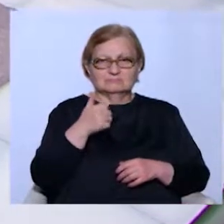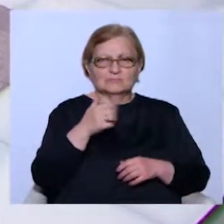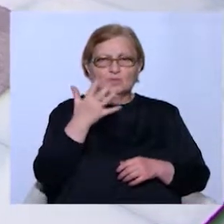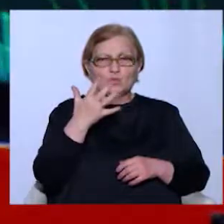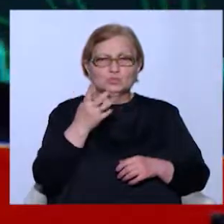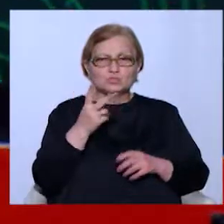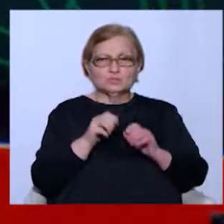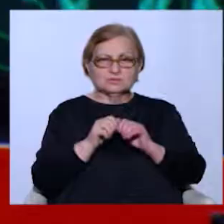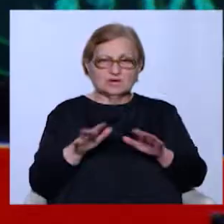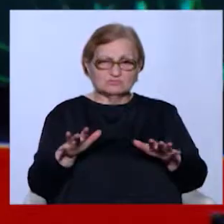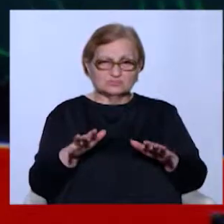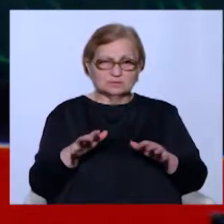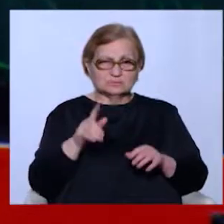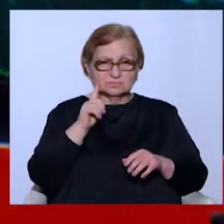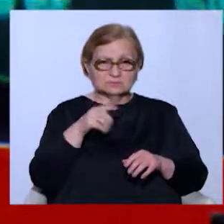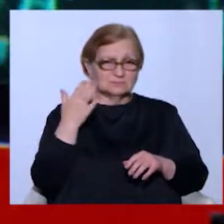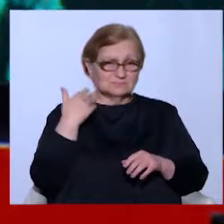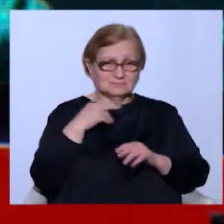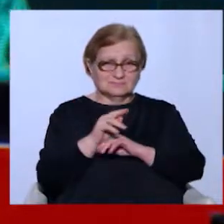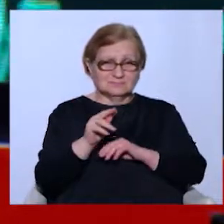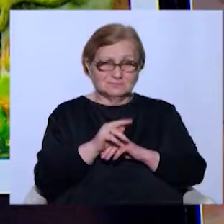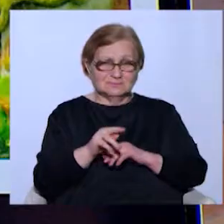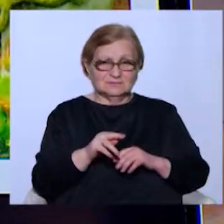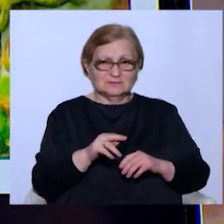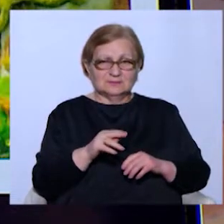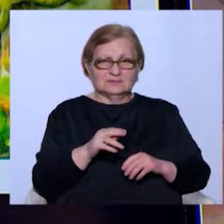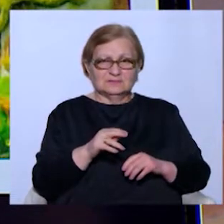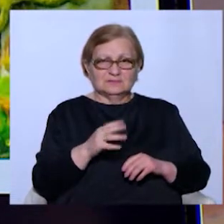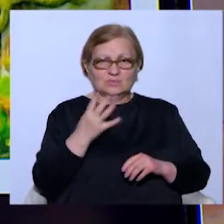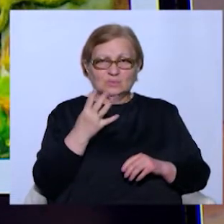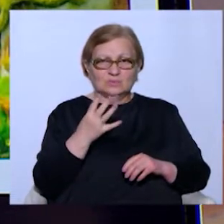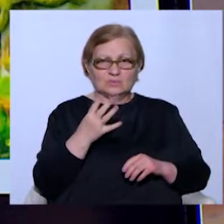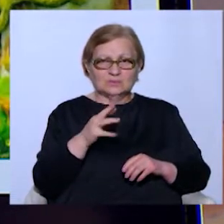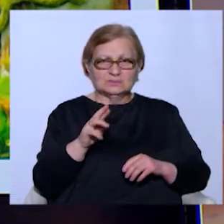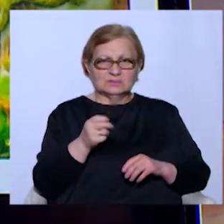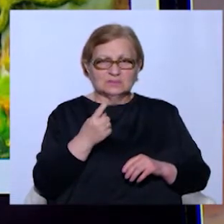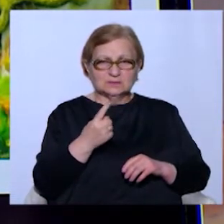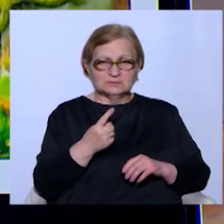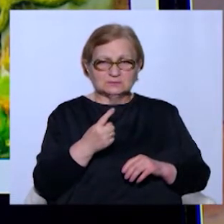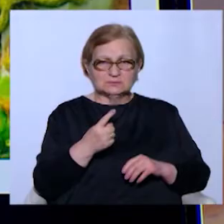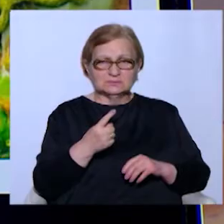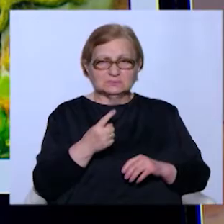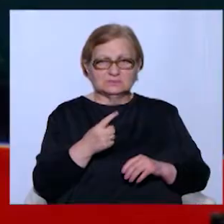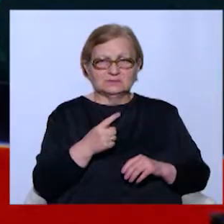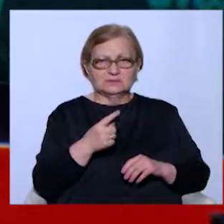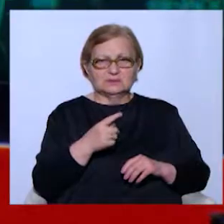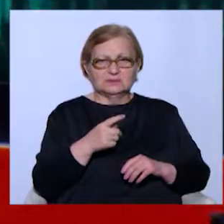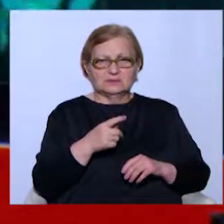დავშალოთ. წინა გაკვეთილი გაიხსენეთ, ესე იგი 4 და ერთი, აი ასე უნდა